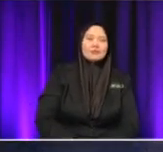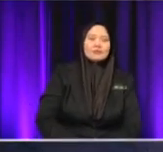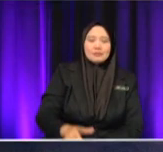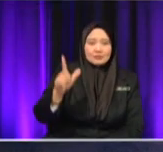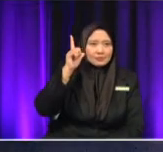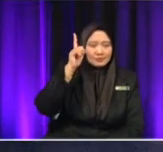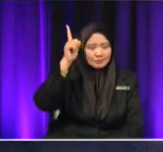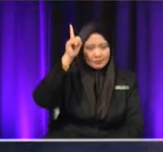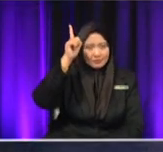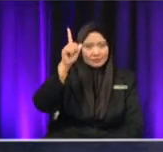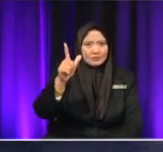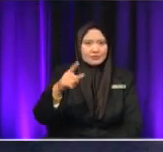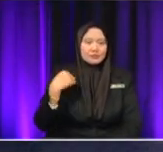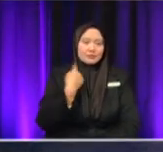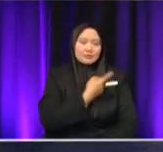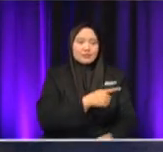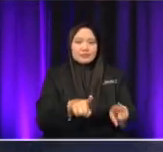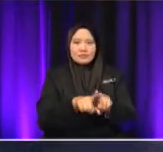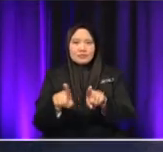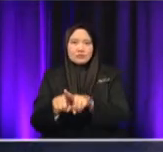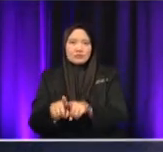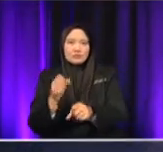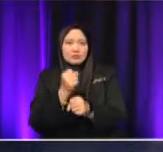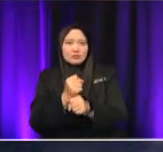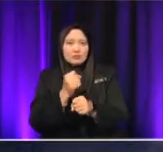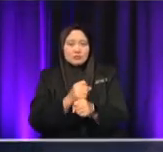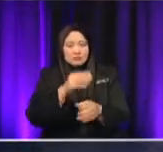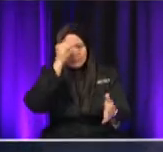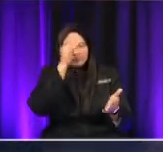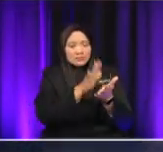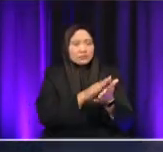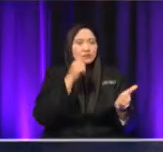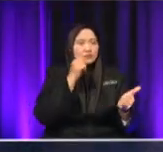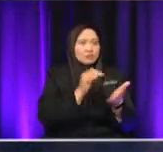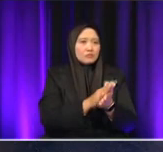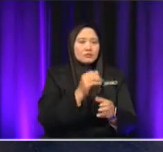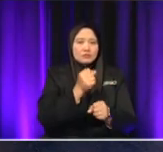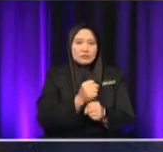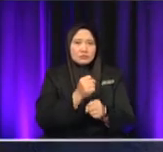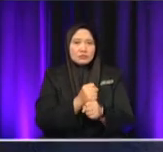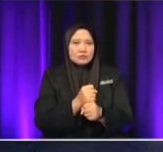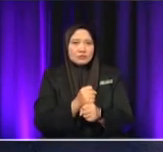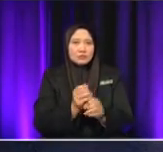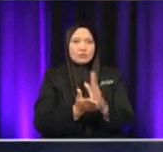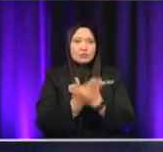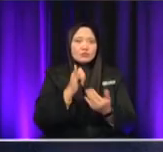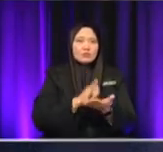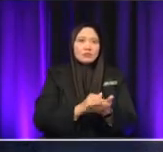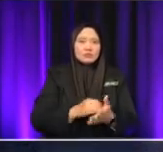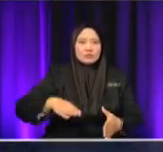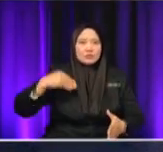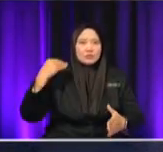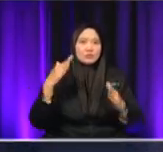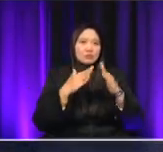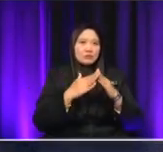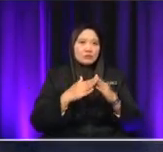dunia sekarang ini kita sama-sama menggej Kaiman istriku kerja suami pun kerja jadi balik rumah tuh asamu lah menguruskan keluarga oke bagus ya orang itu